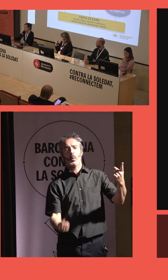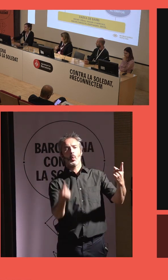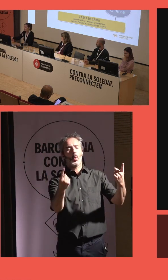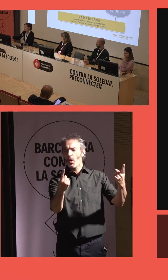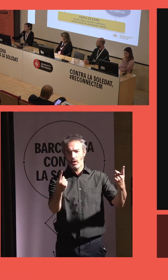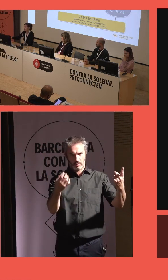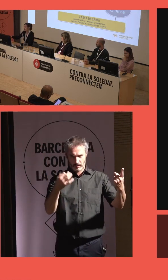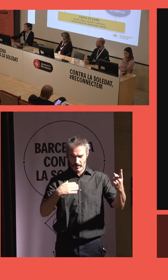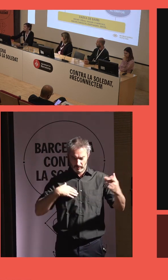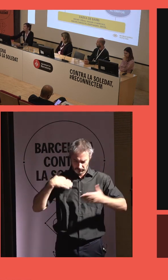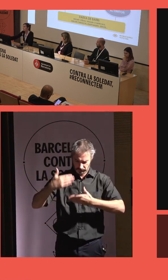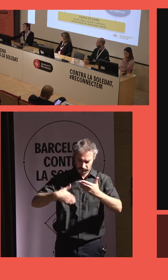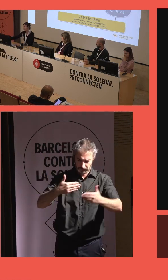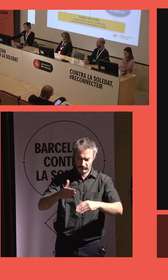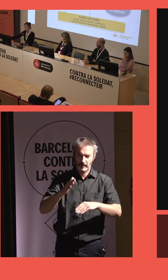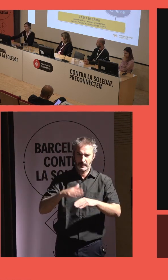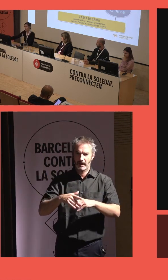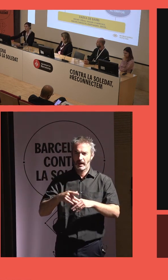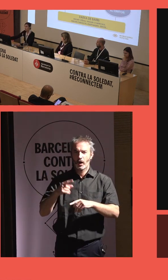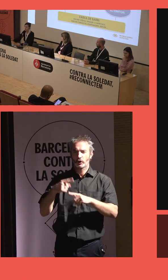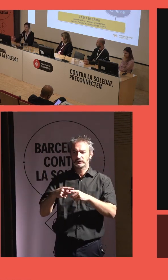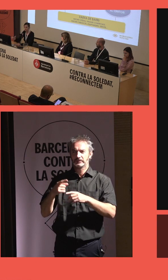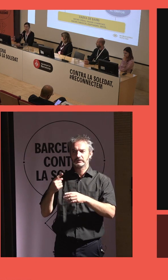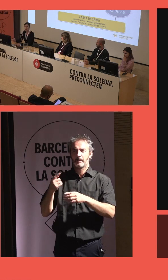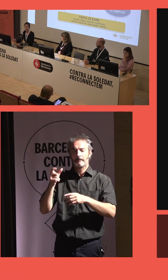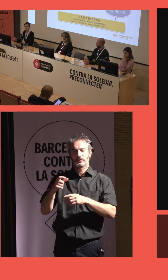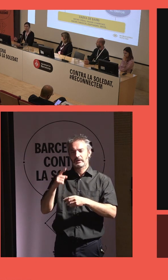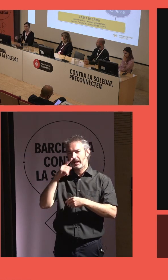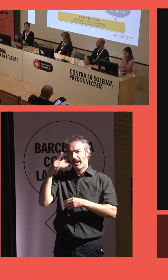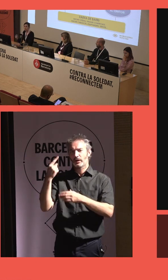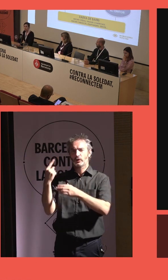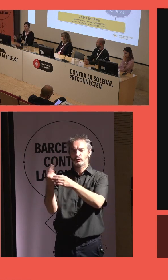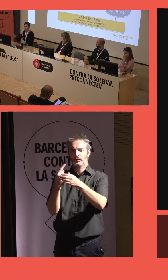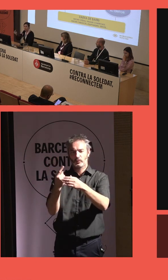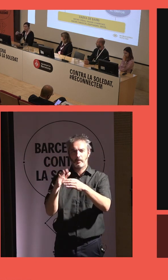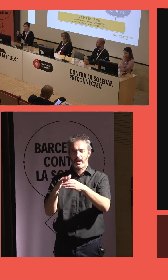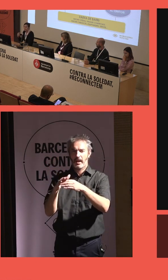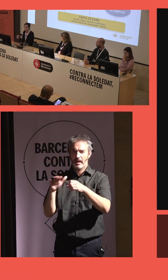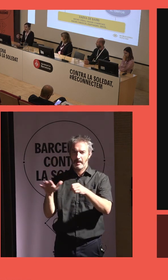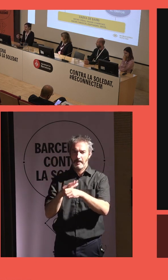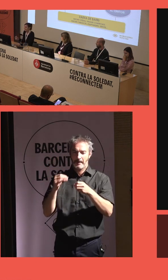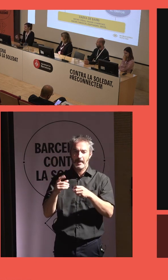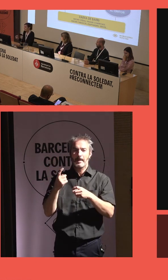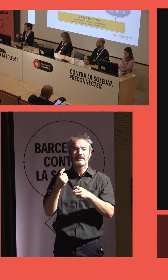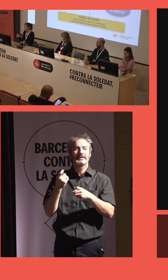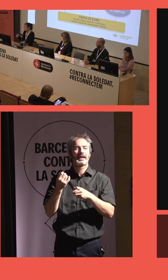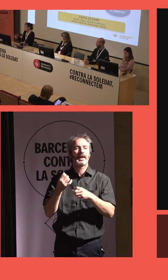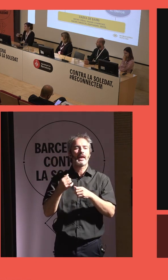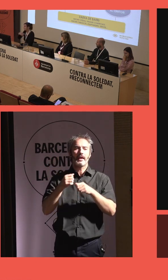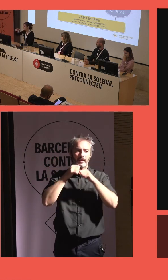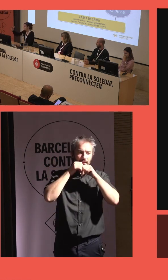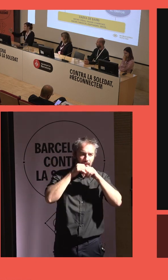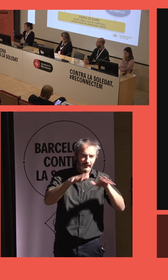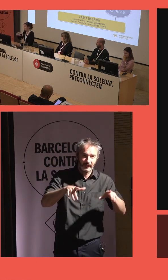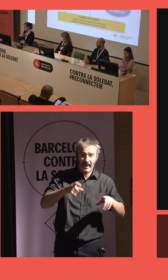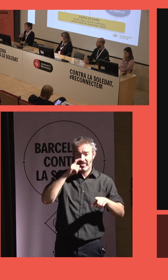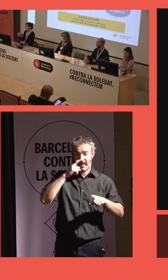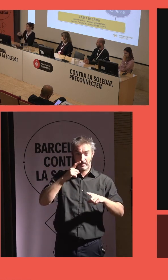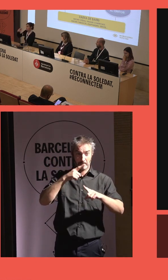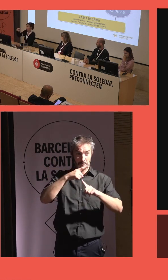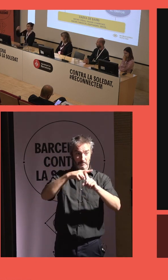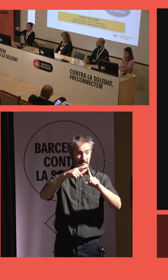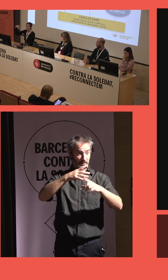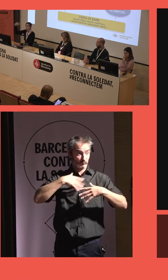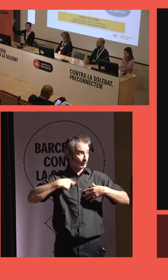únicament de les persones que actualment pateixen solitud de les persones grans sinó per fer entendre a la resta de persones d'edat mitja